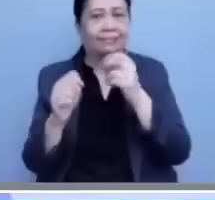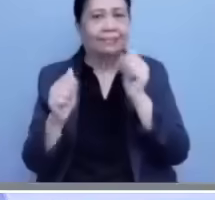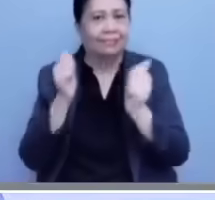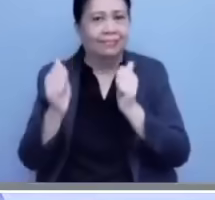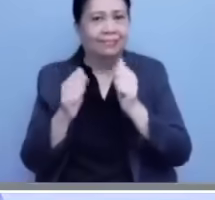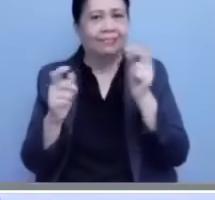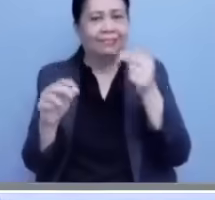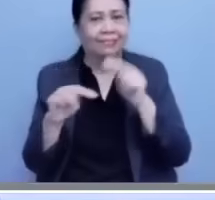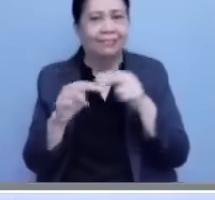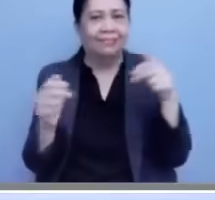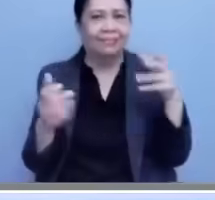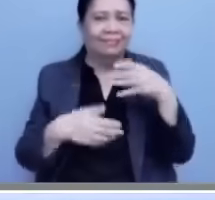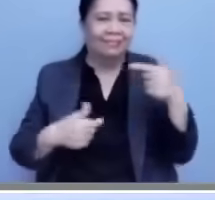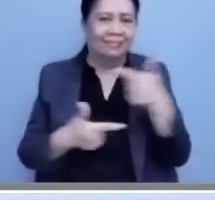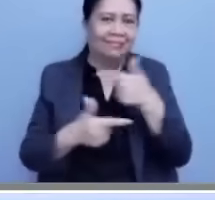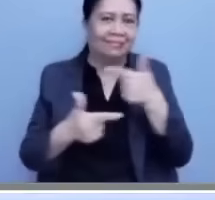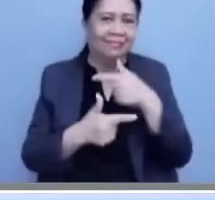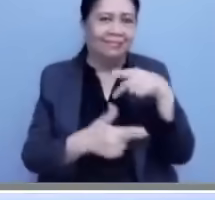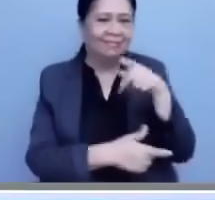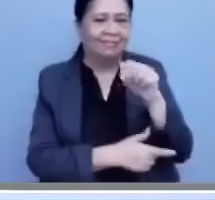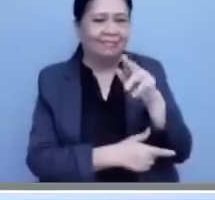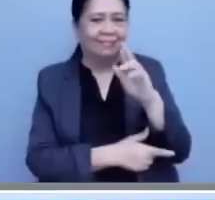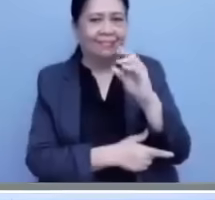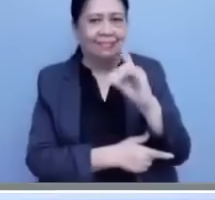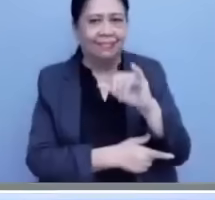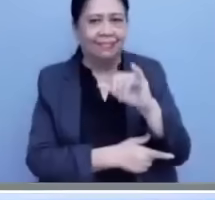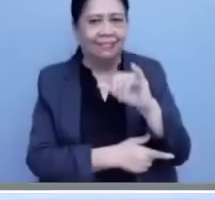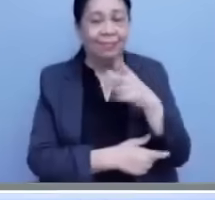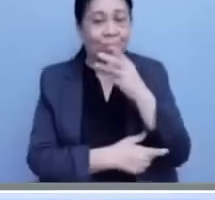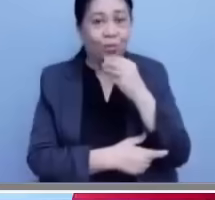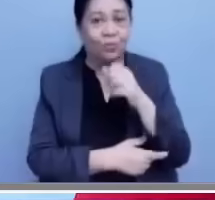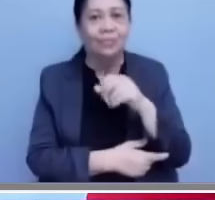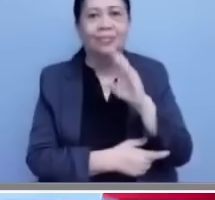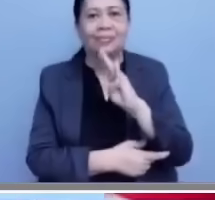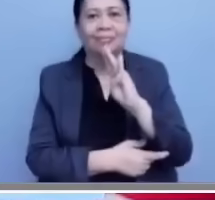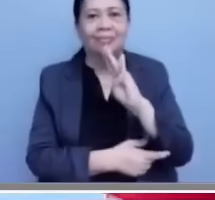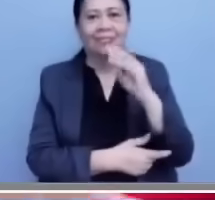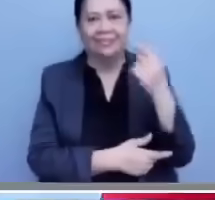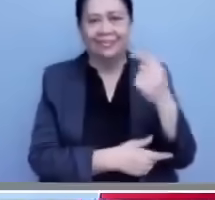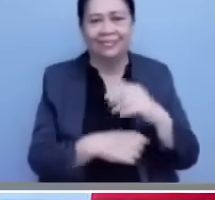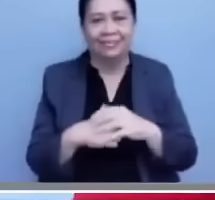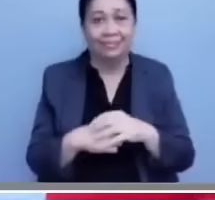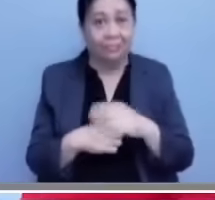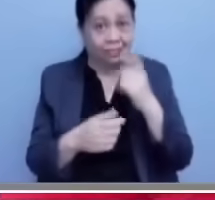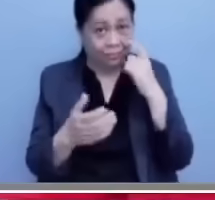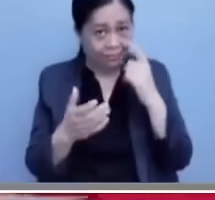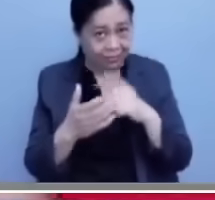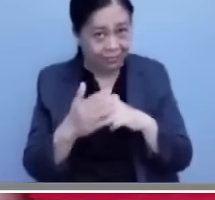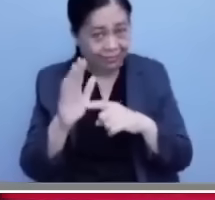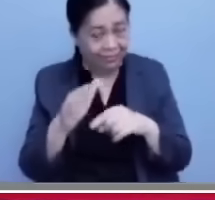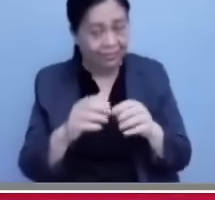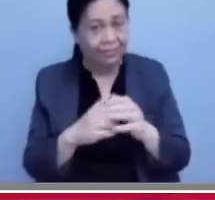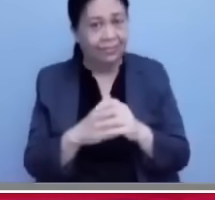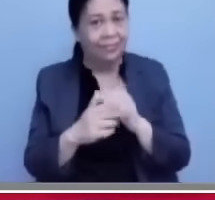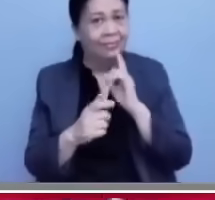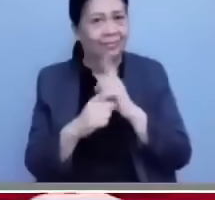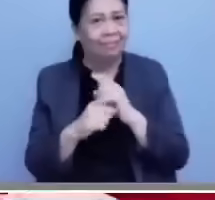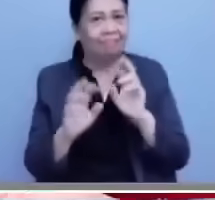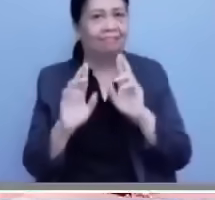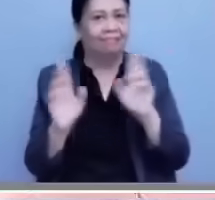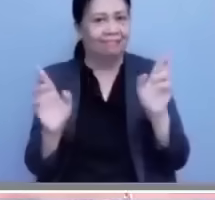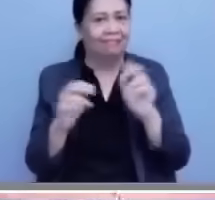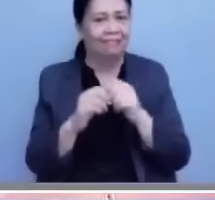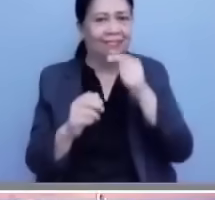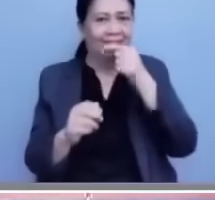parody ng longest-running comedy show ng GMA na Bubblegum. Yes, take note ha, Aubrey. Eh talagang game na game pang nag-guest si